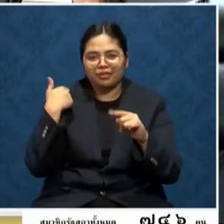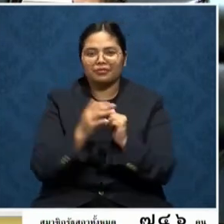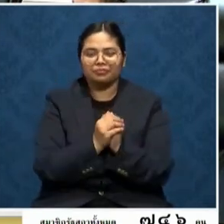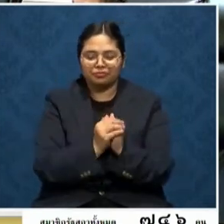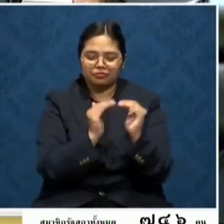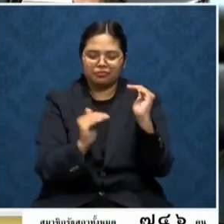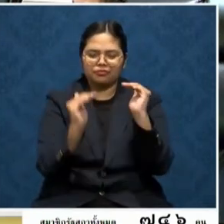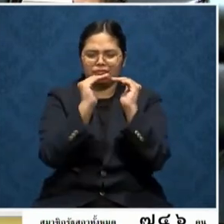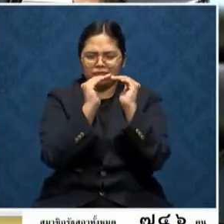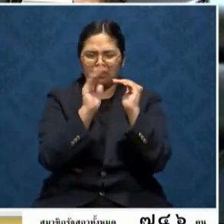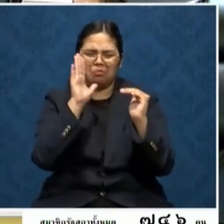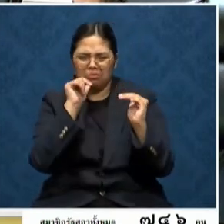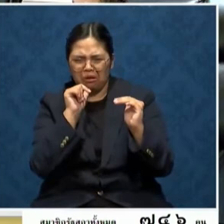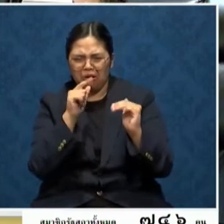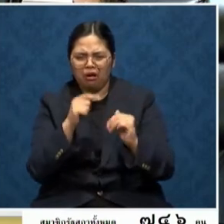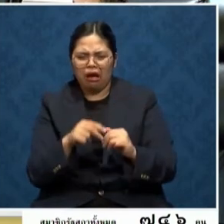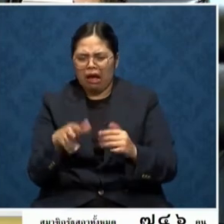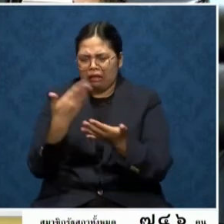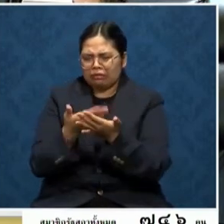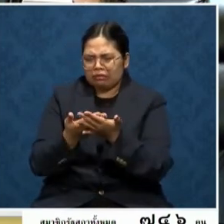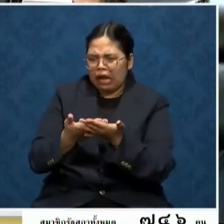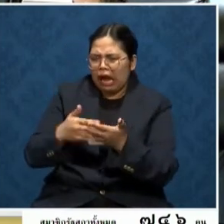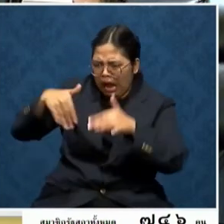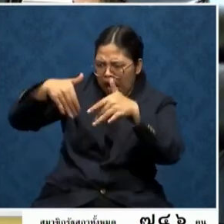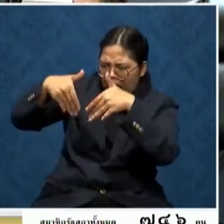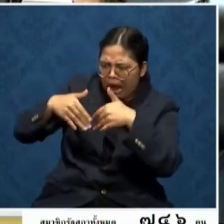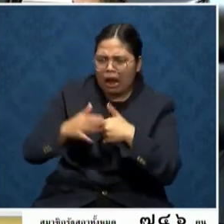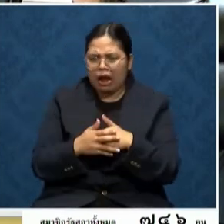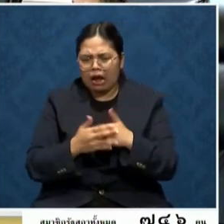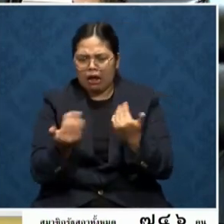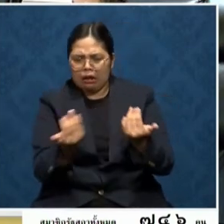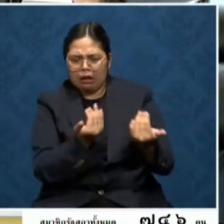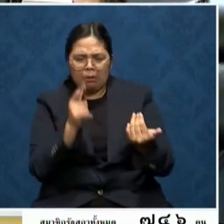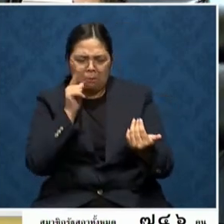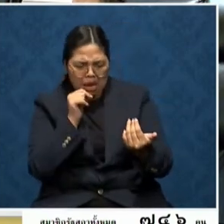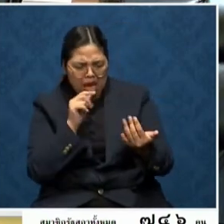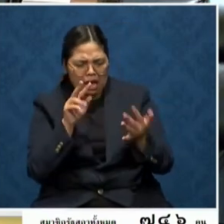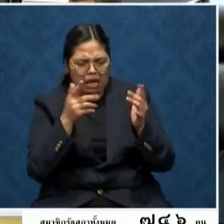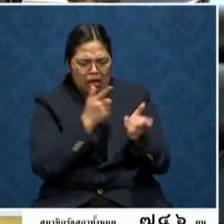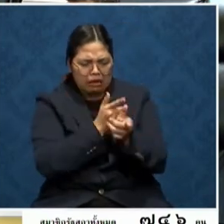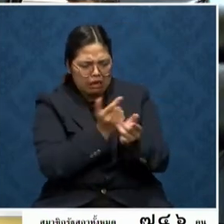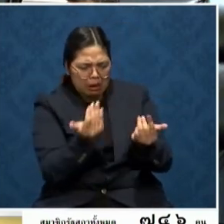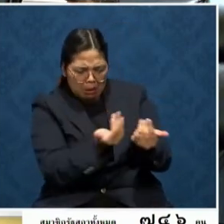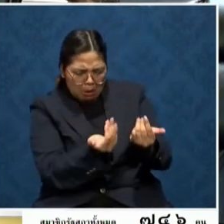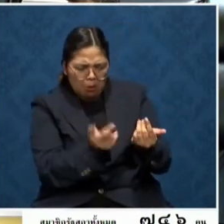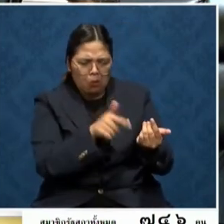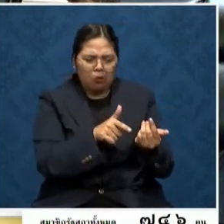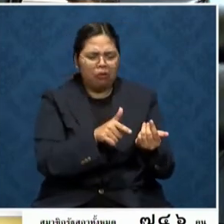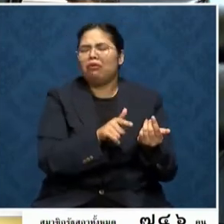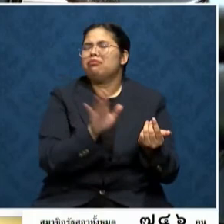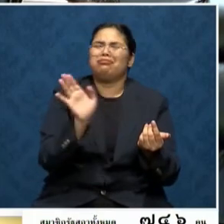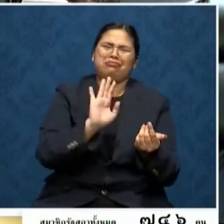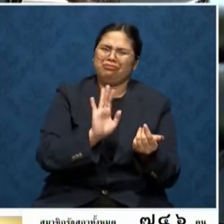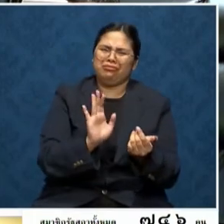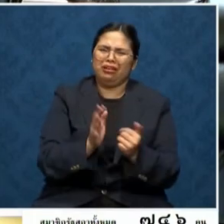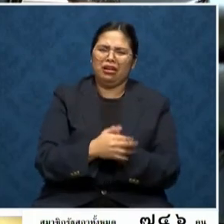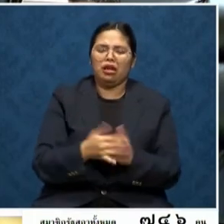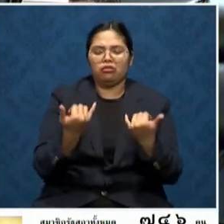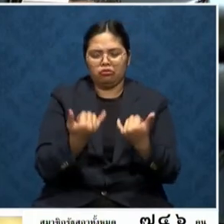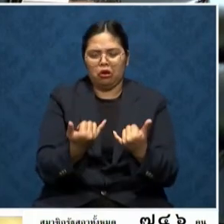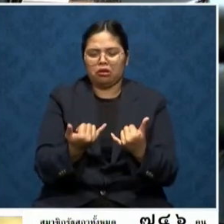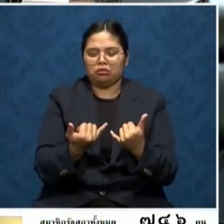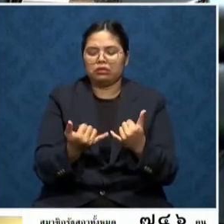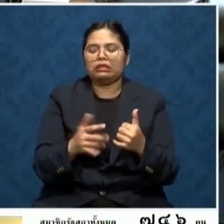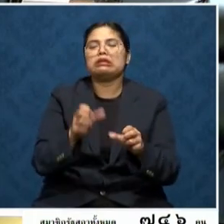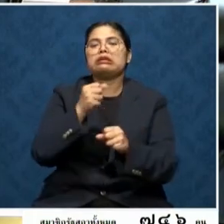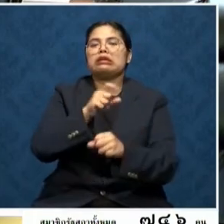าพ่อเนี่ยมีหน้าที่ในการหาเงินลูกนะแม่นะคะมีหน้าที่ในการเลี้ยงลูกเลี้ยงสามีนะคะปัจจุบันยุคนี้บทบ